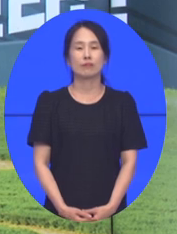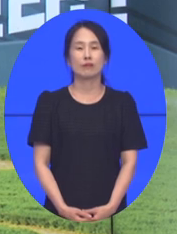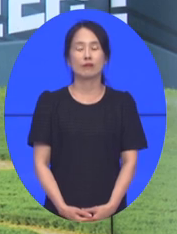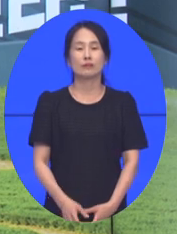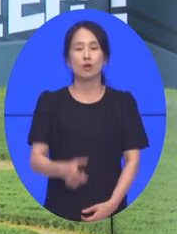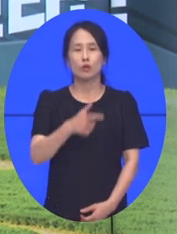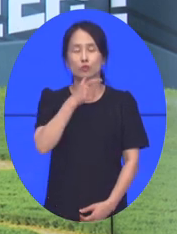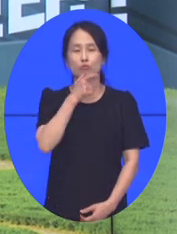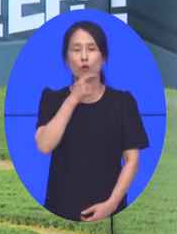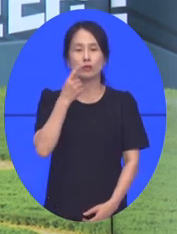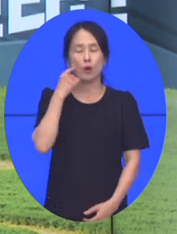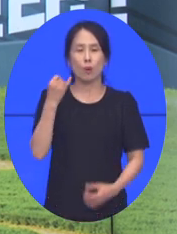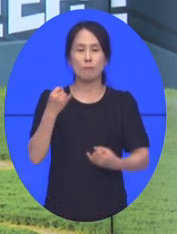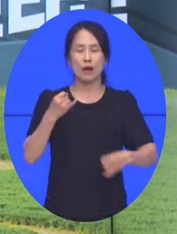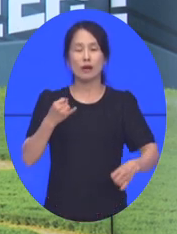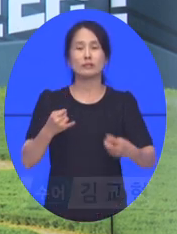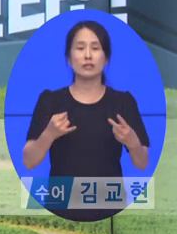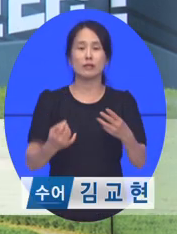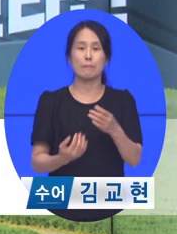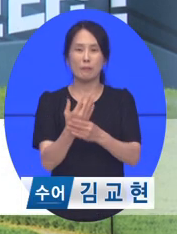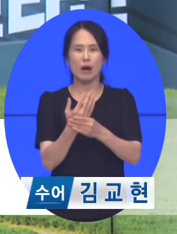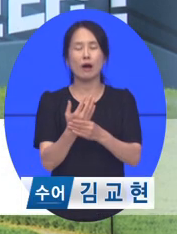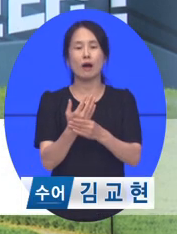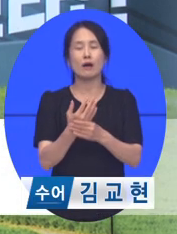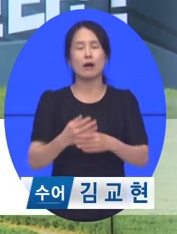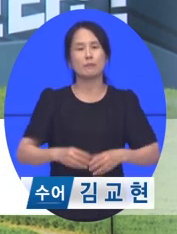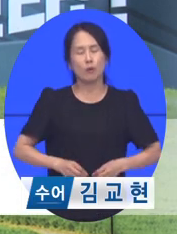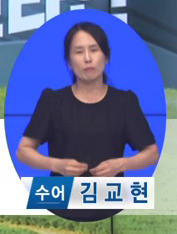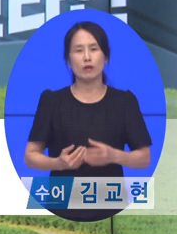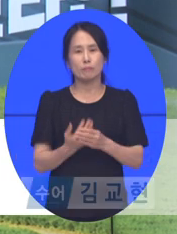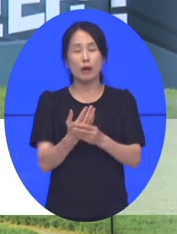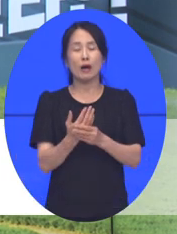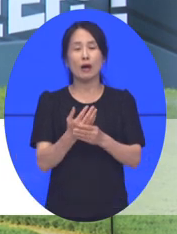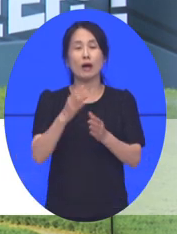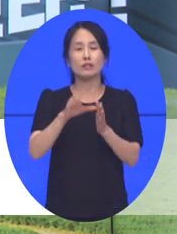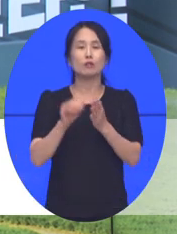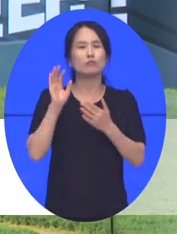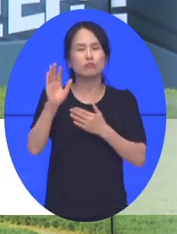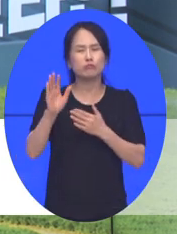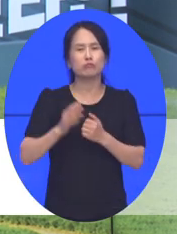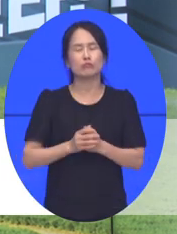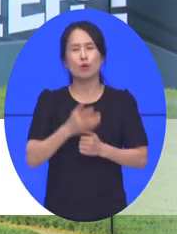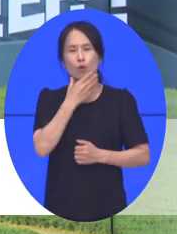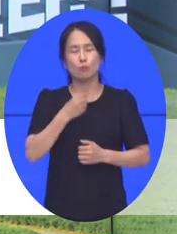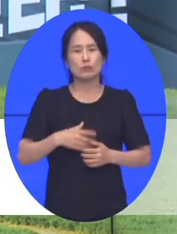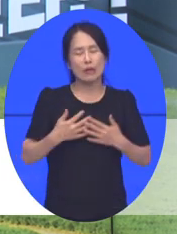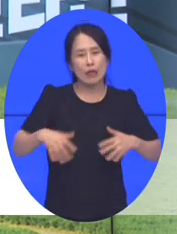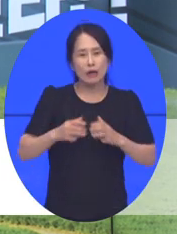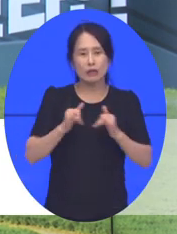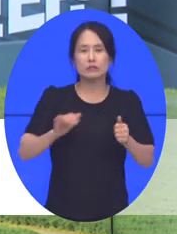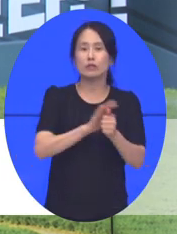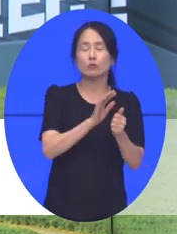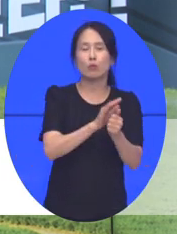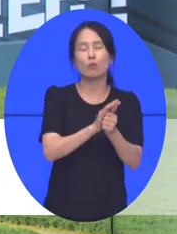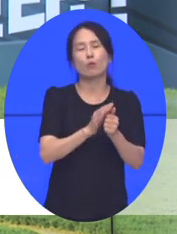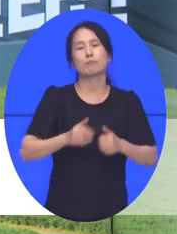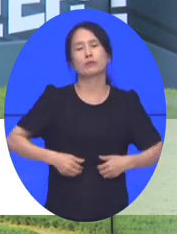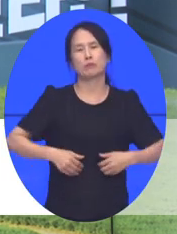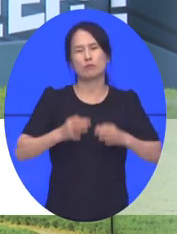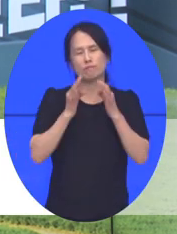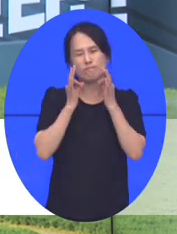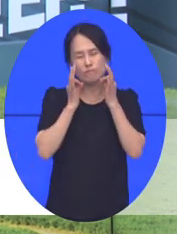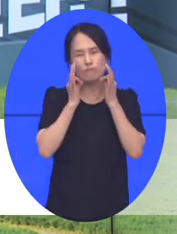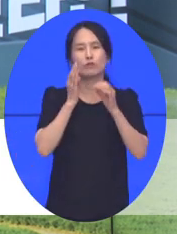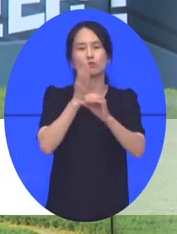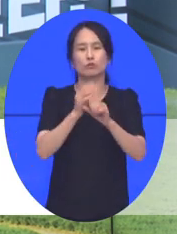수원 세모녀 사건 이후 복지 사각지대 발굴 필요성을 절실히 체감했는데요. 이후 경기도는 좀 더 촘촘히 복지